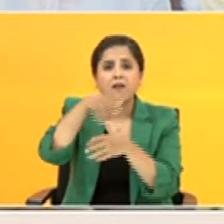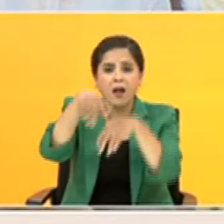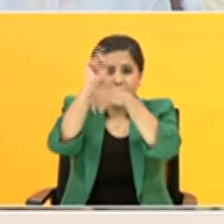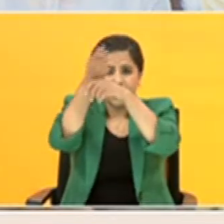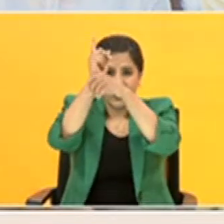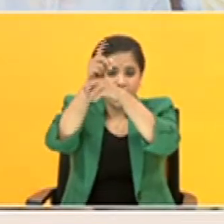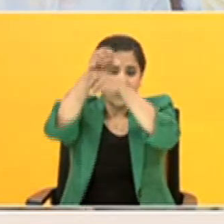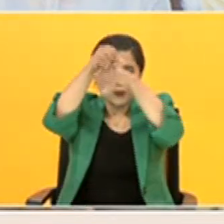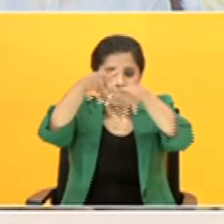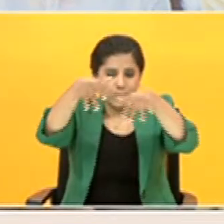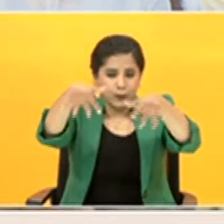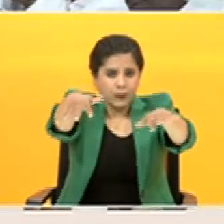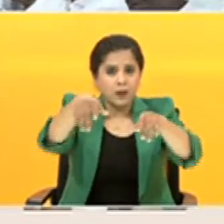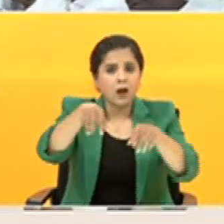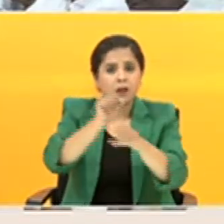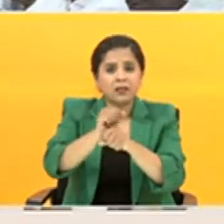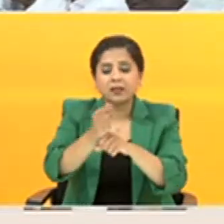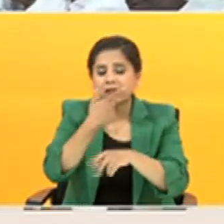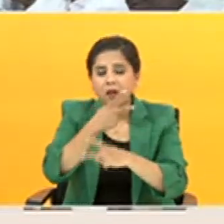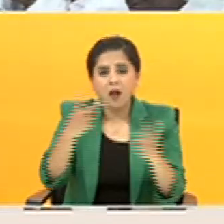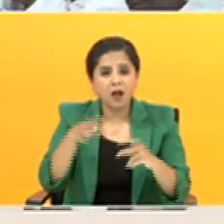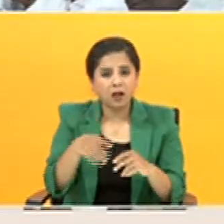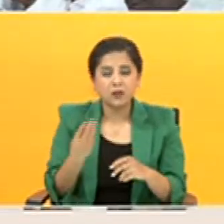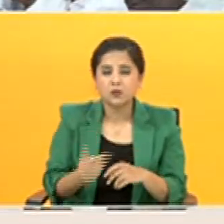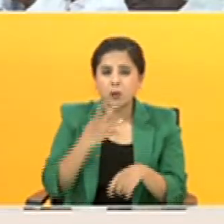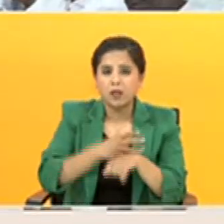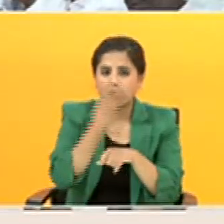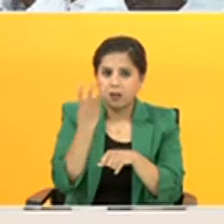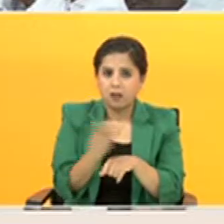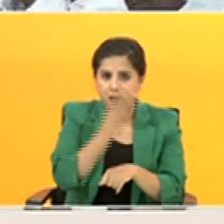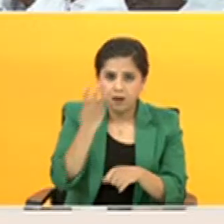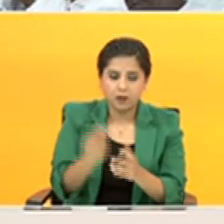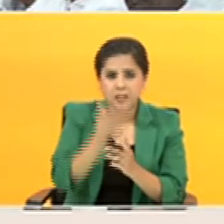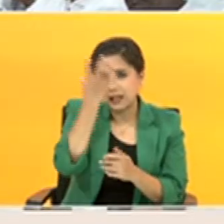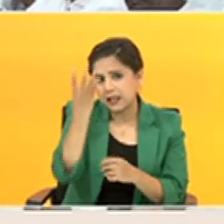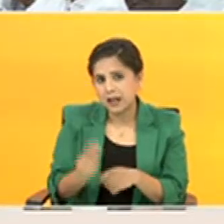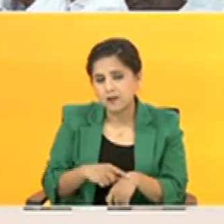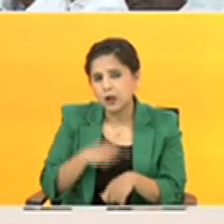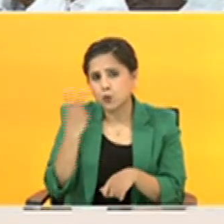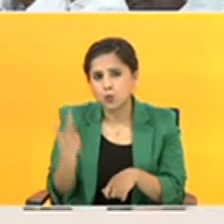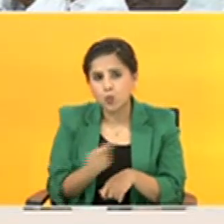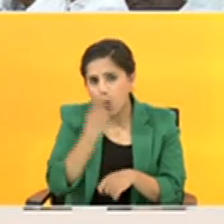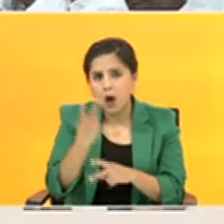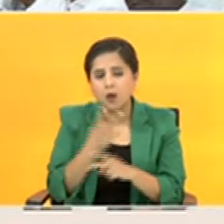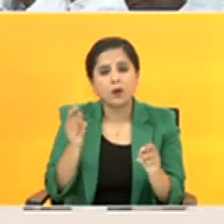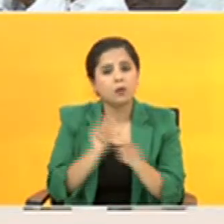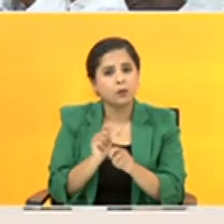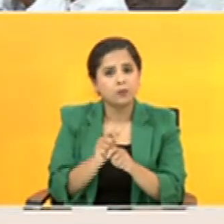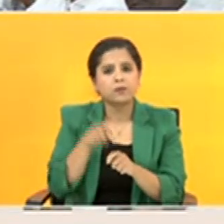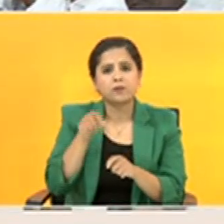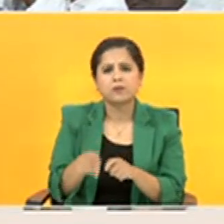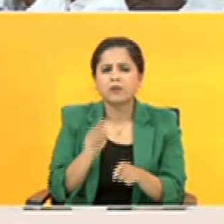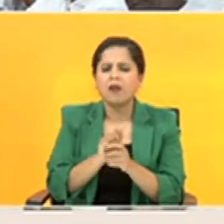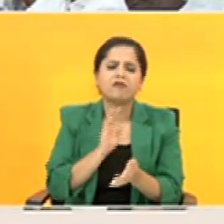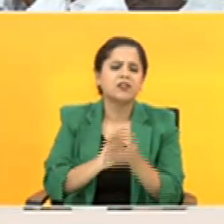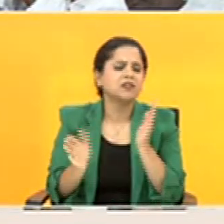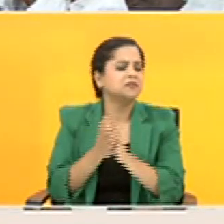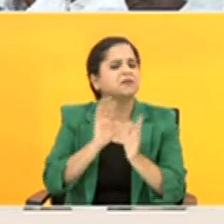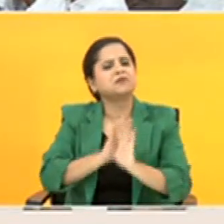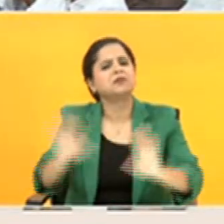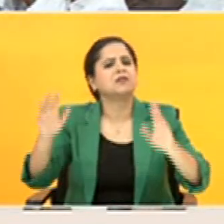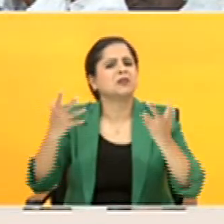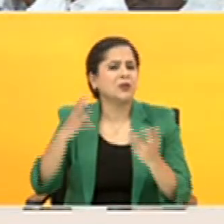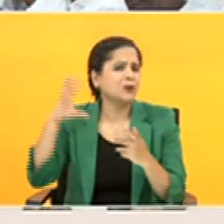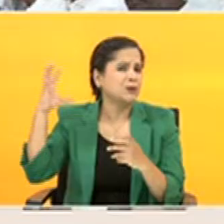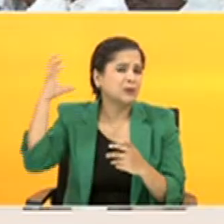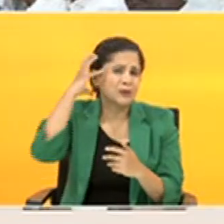पूरा कर रही है। सुबह 3 घंटे, शाम 2 घंटे और काम निपट गया। धूप